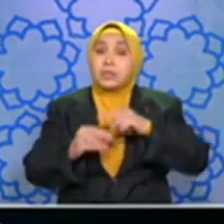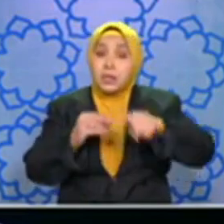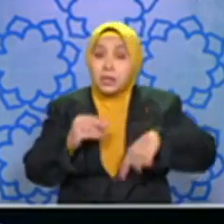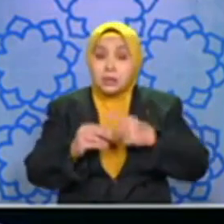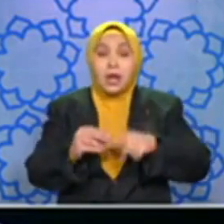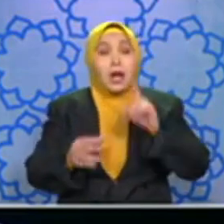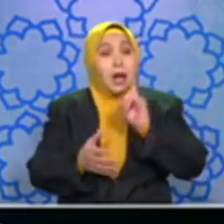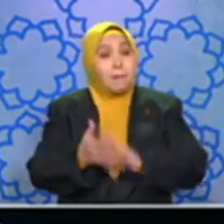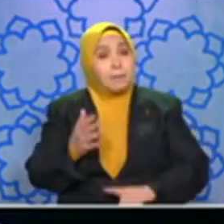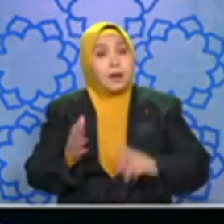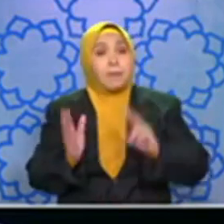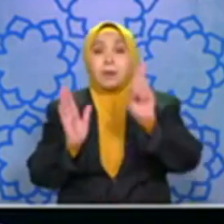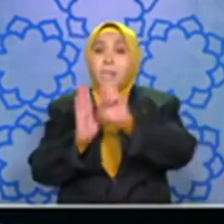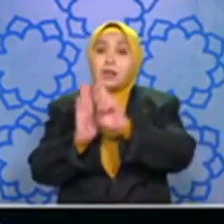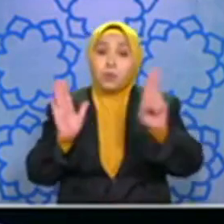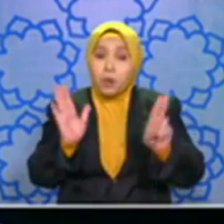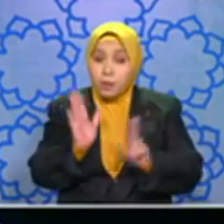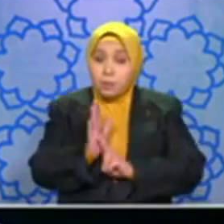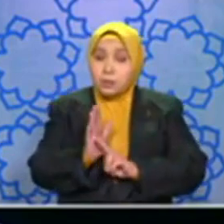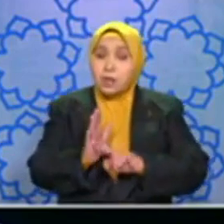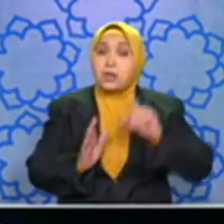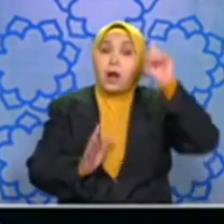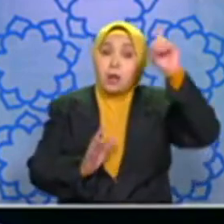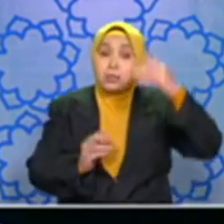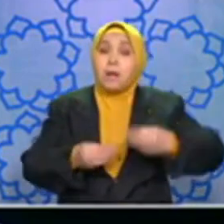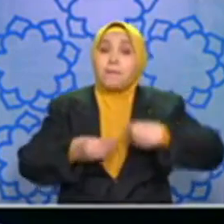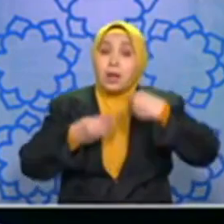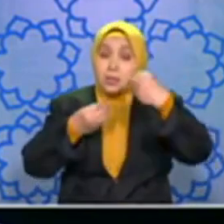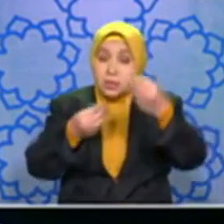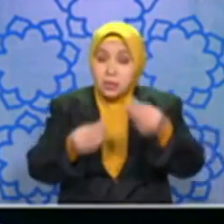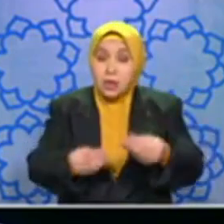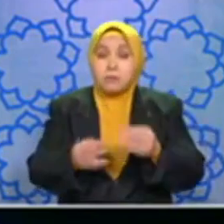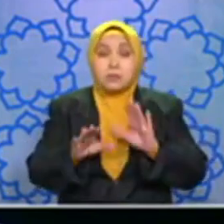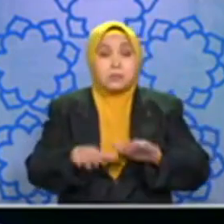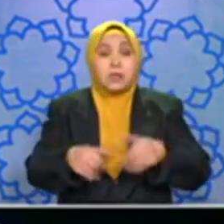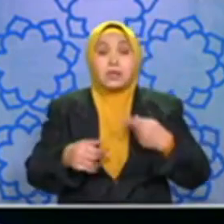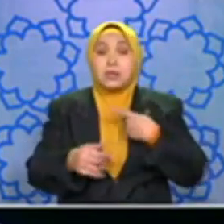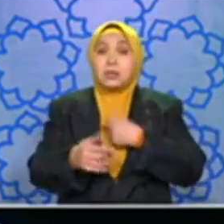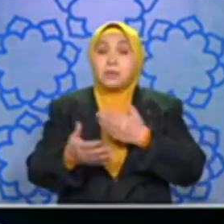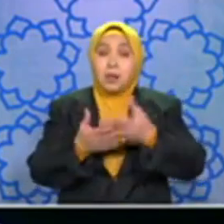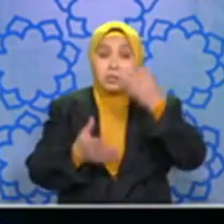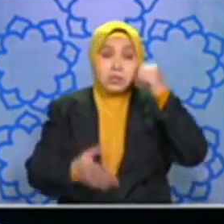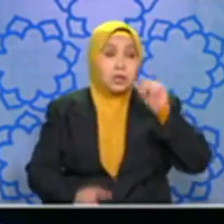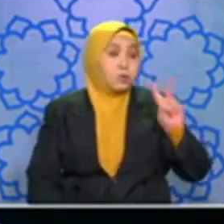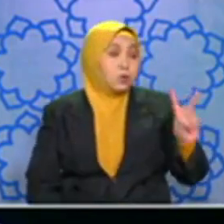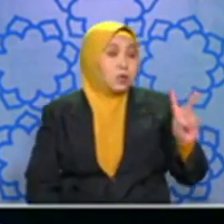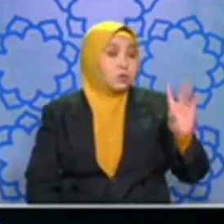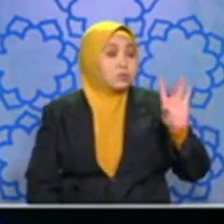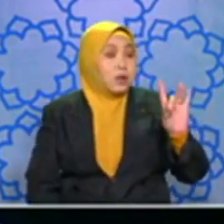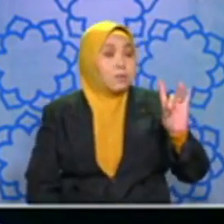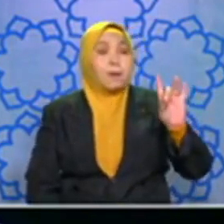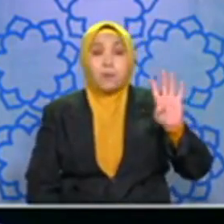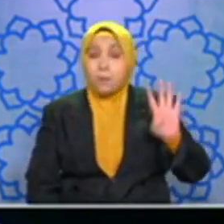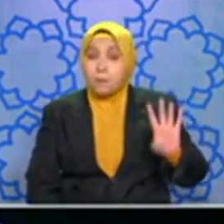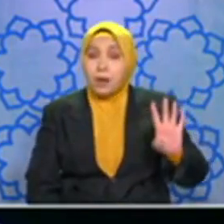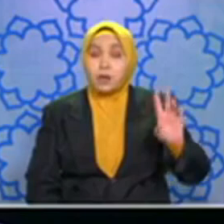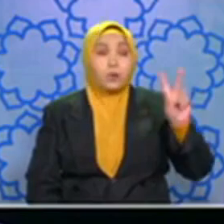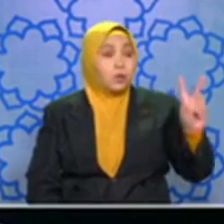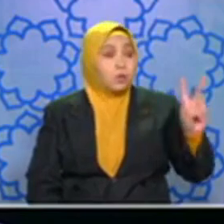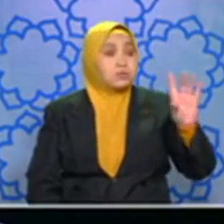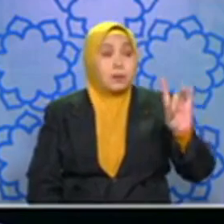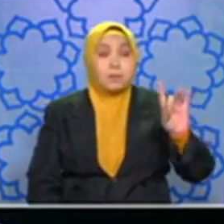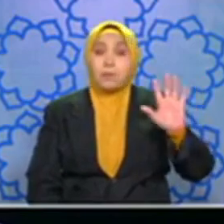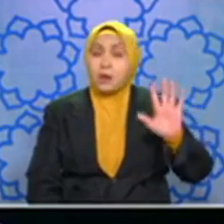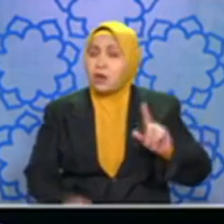apa peraturan-peraturan yang Allah berikan sebagaimana kita belajar daripada halaman 284 285.